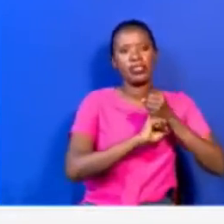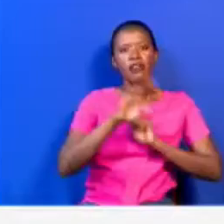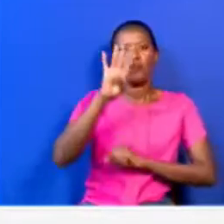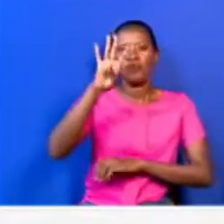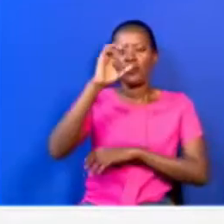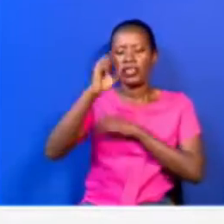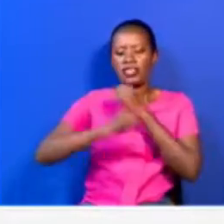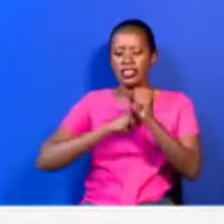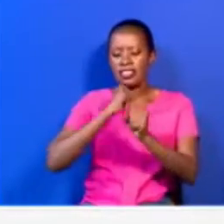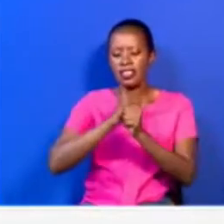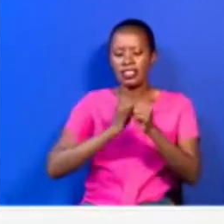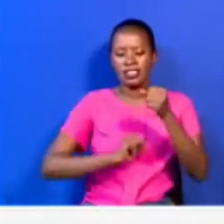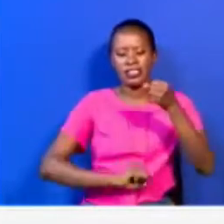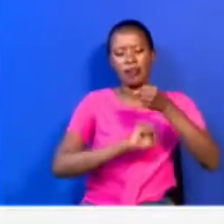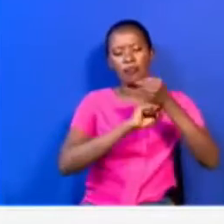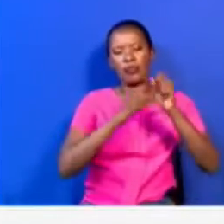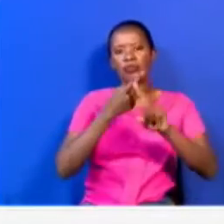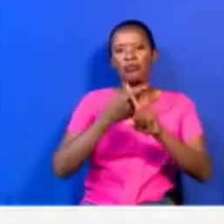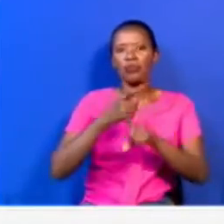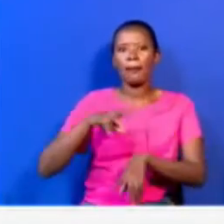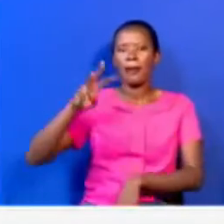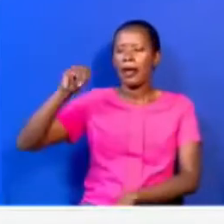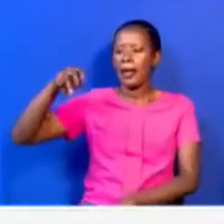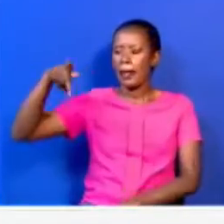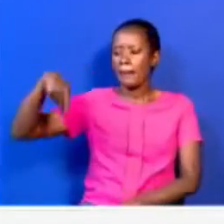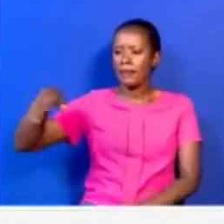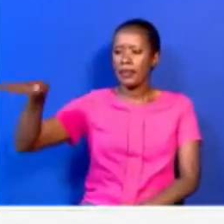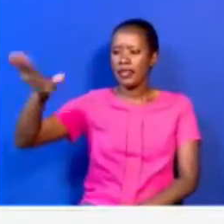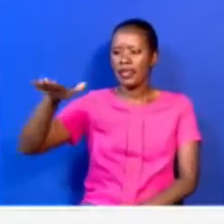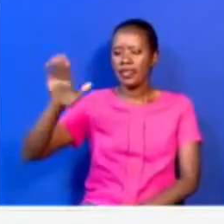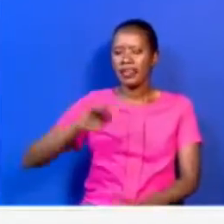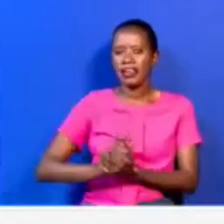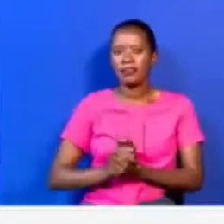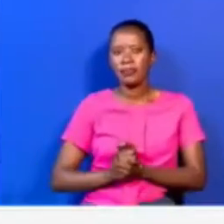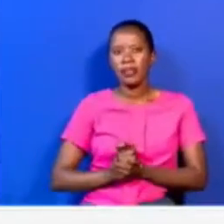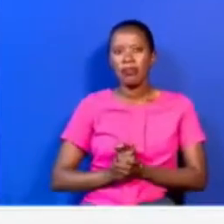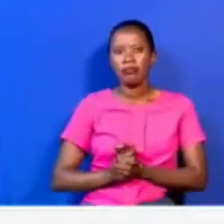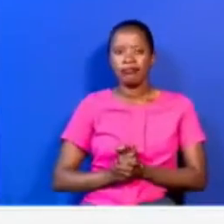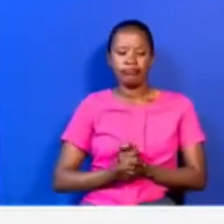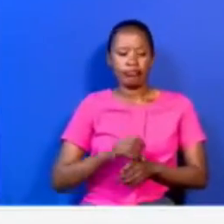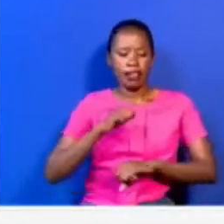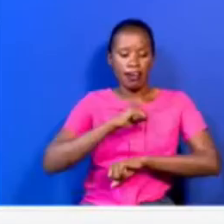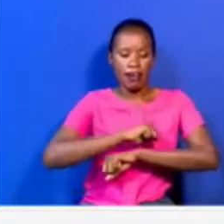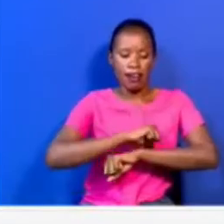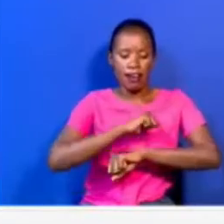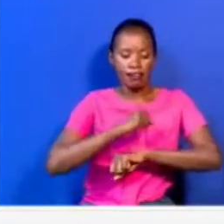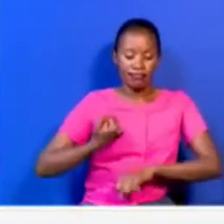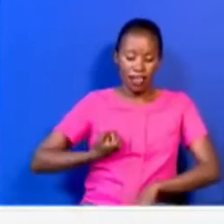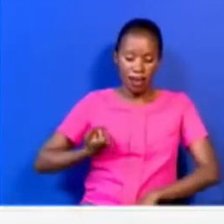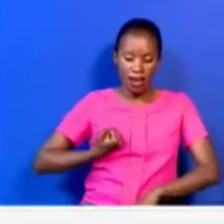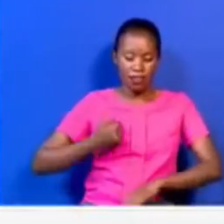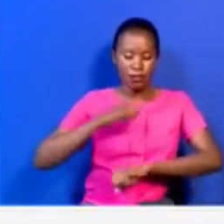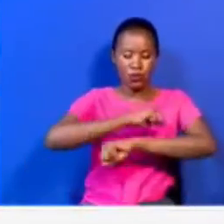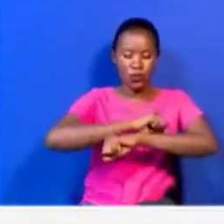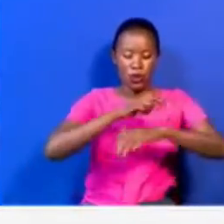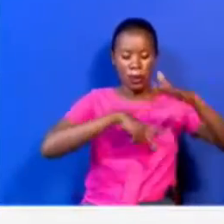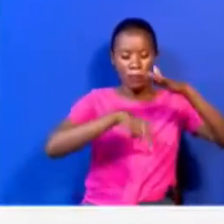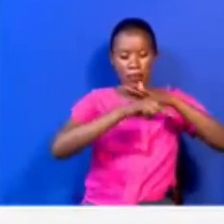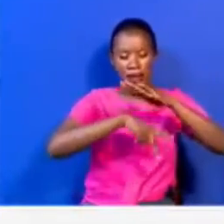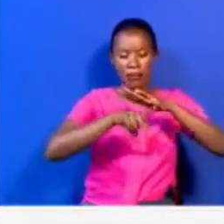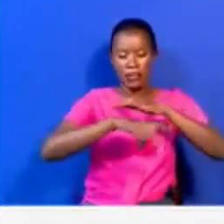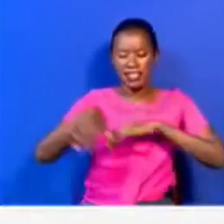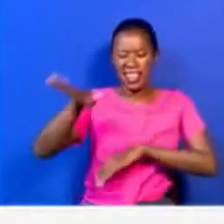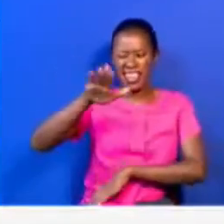4 kutoka kwa mbunge wake. Mwanafunzi huyo kwa jina Lisa Diambo kutoka shule ya msingi ya Amani iliyoko Mkindani katika eneo bunge la